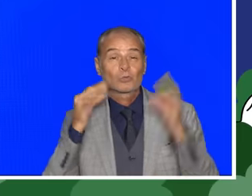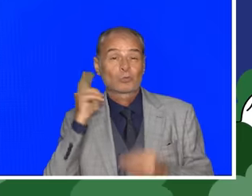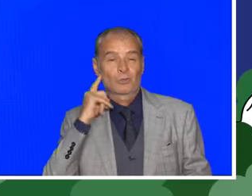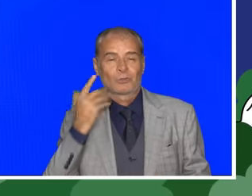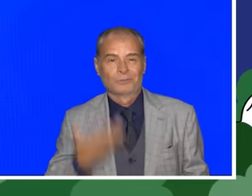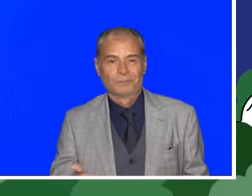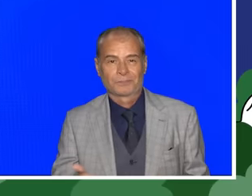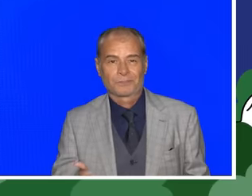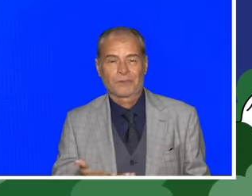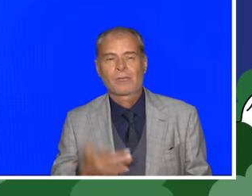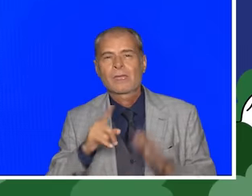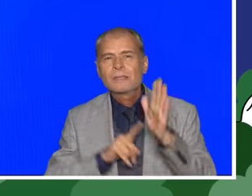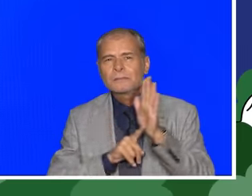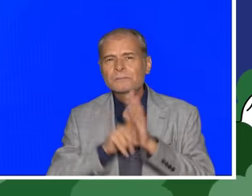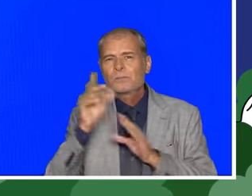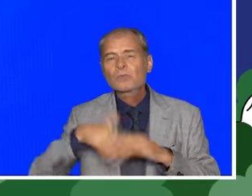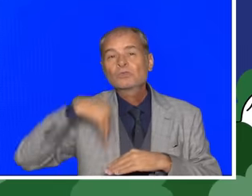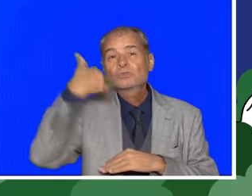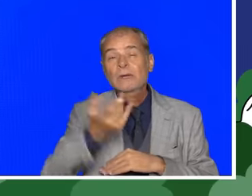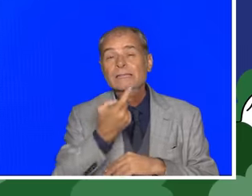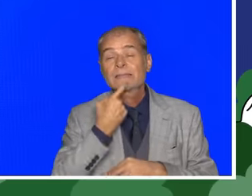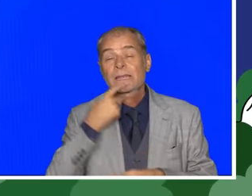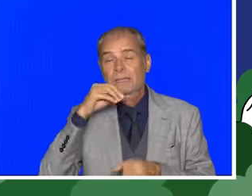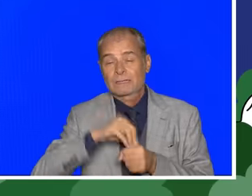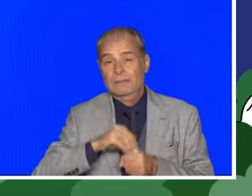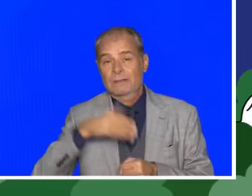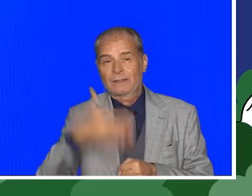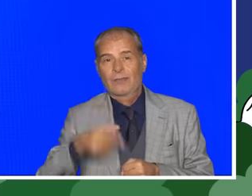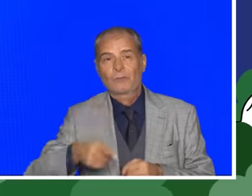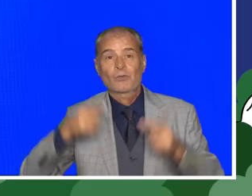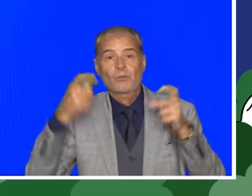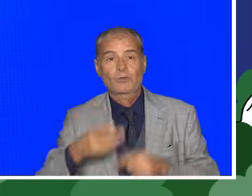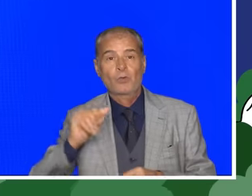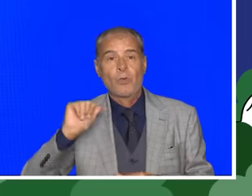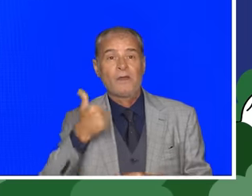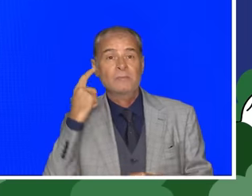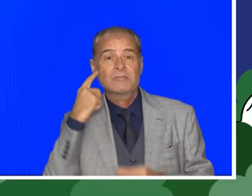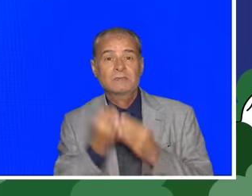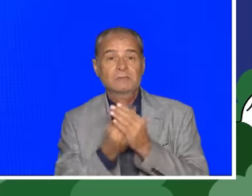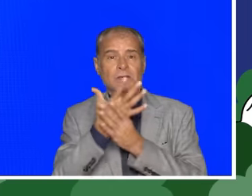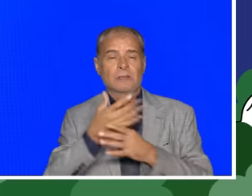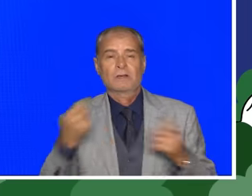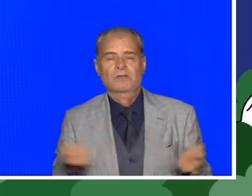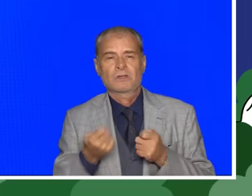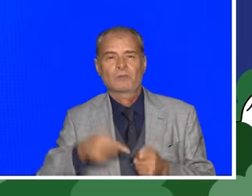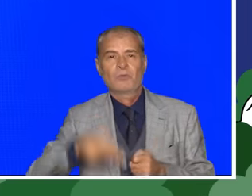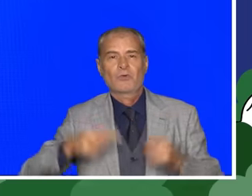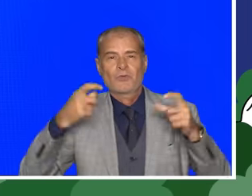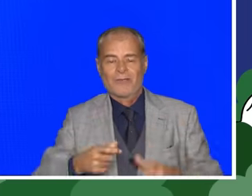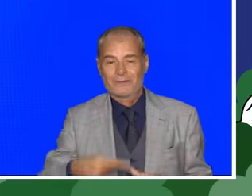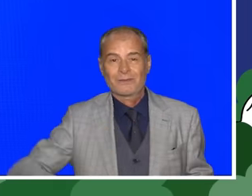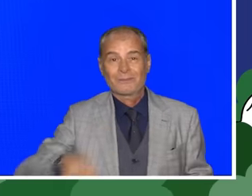duyuyorum gelecek yıllarda bu alanda etki yaratan çalışmaları bu sahnede